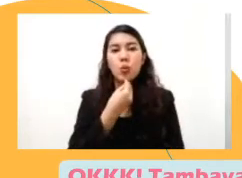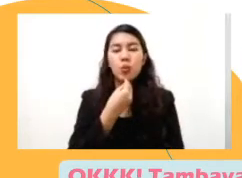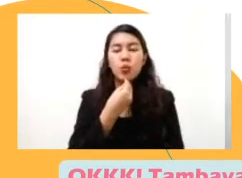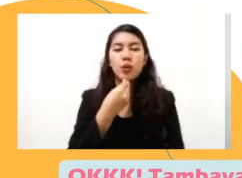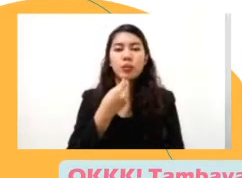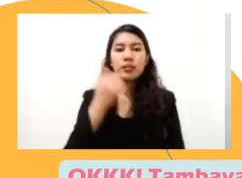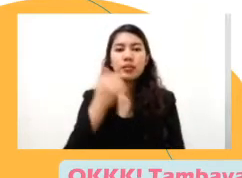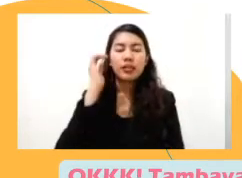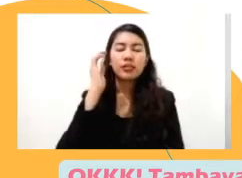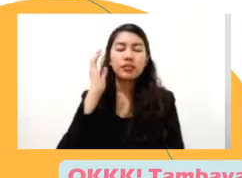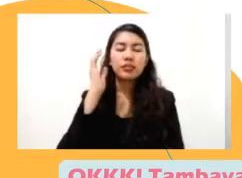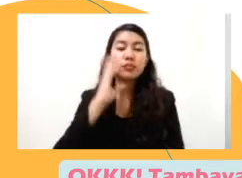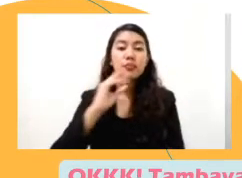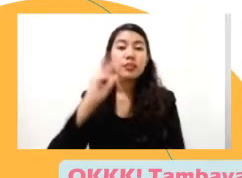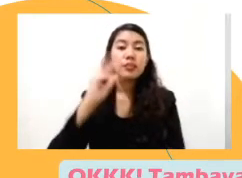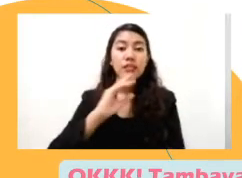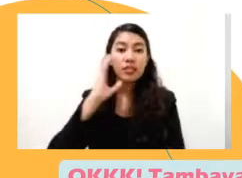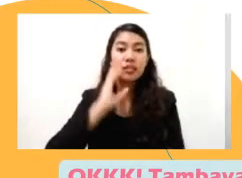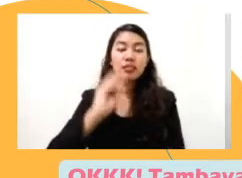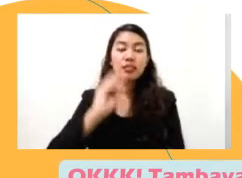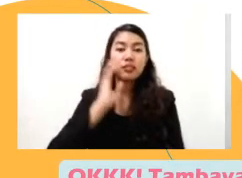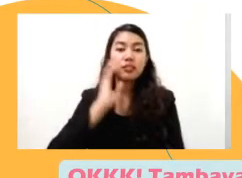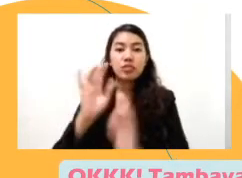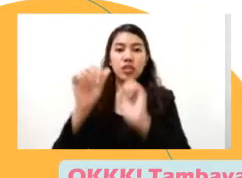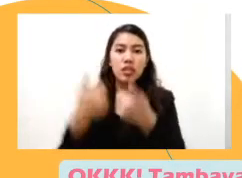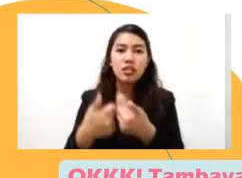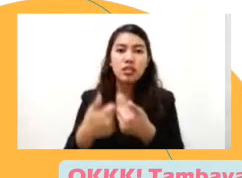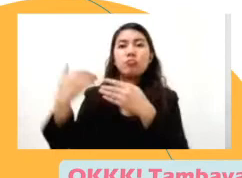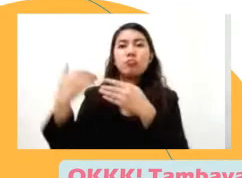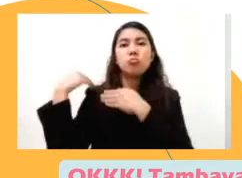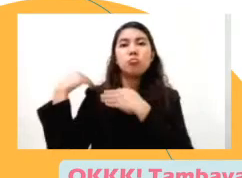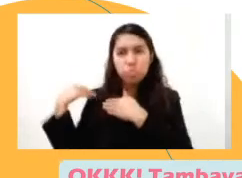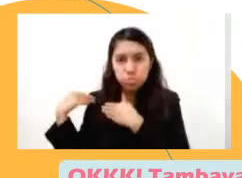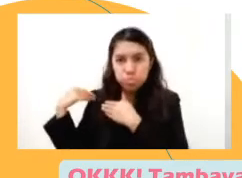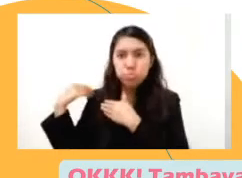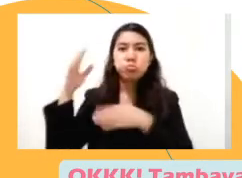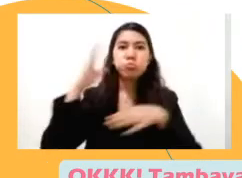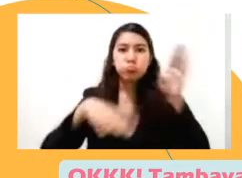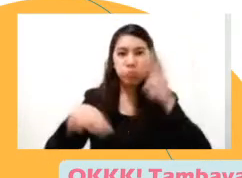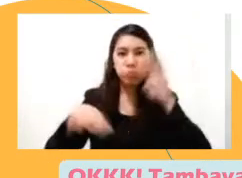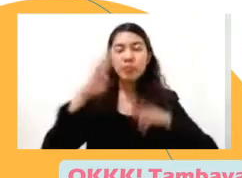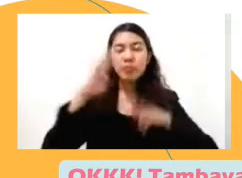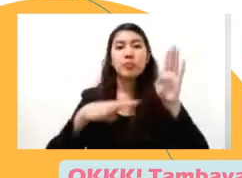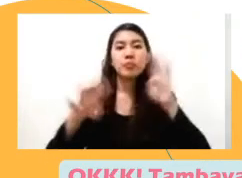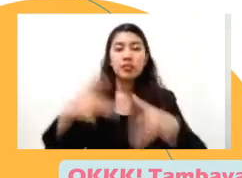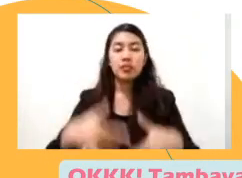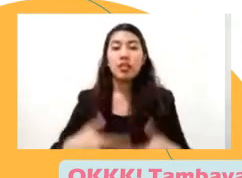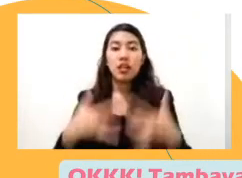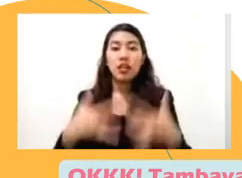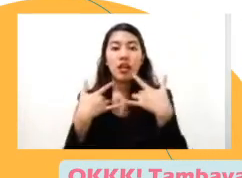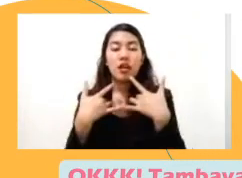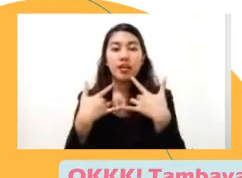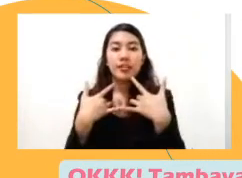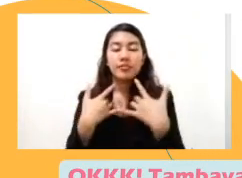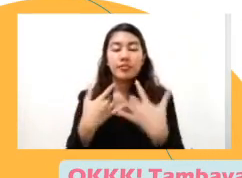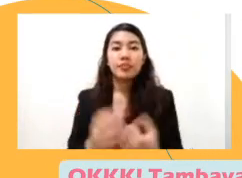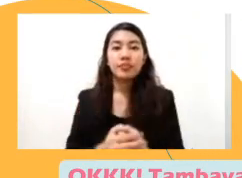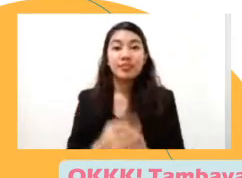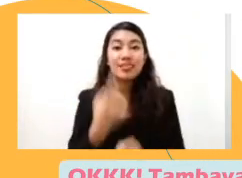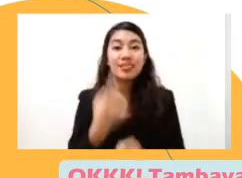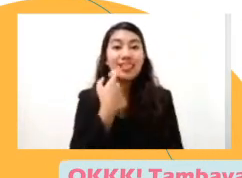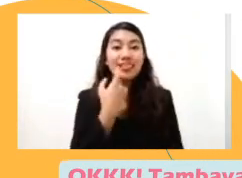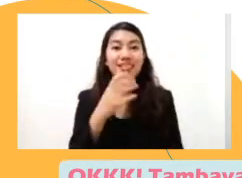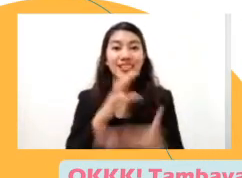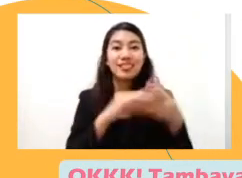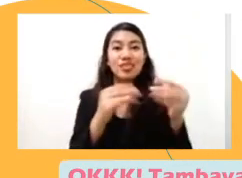pagdapa na pagdadaanan sa buhay or siguro emotions. Parang kung may kwento nga tayo kanina na kay Taylor Swift,